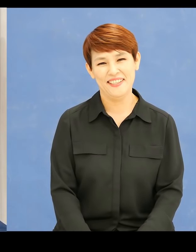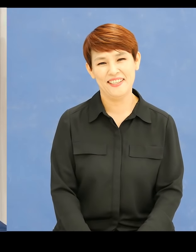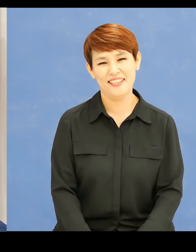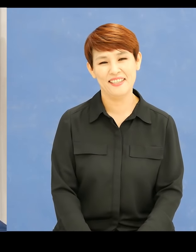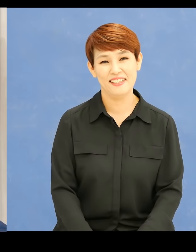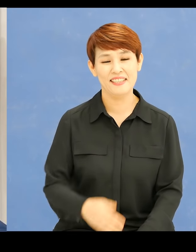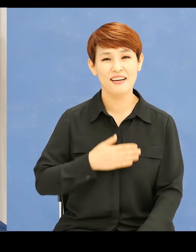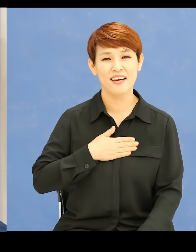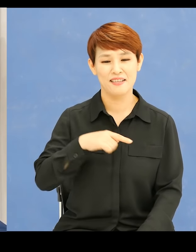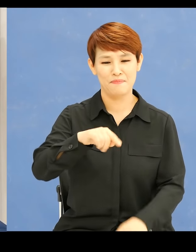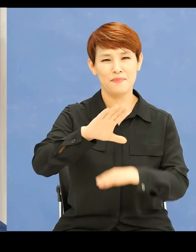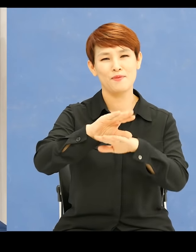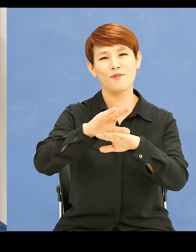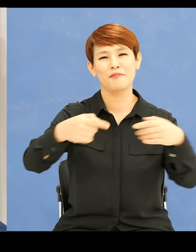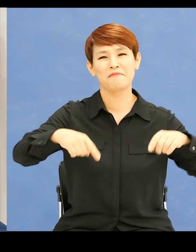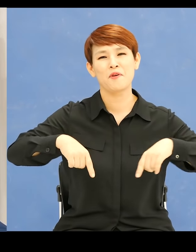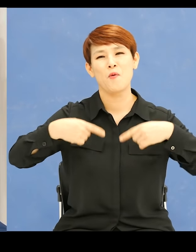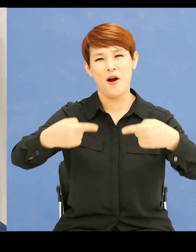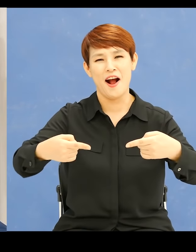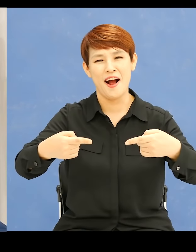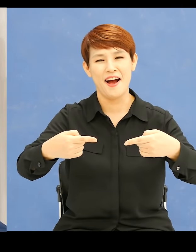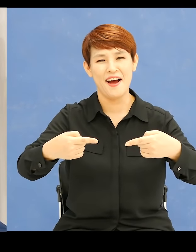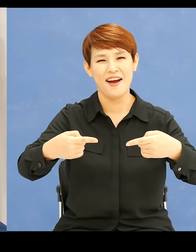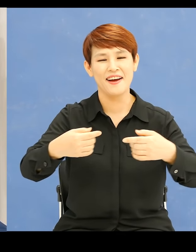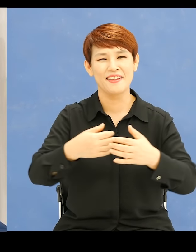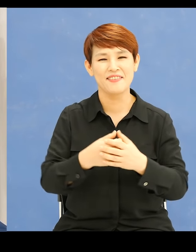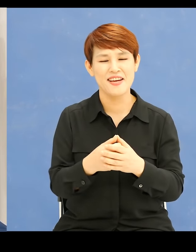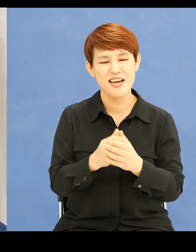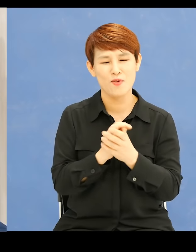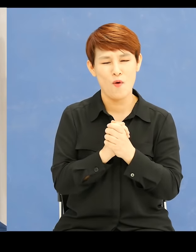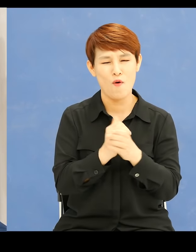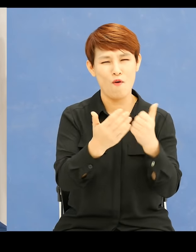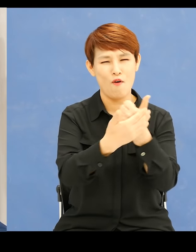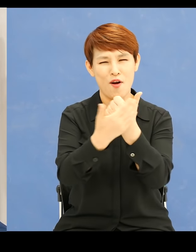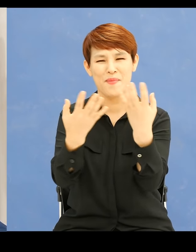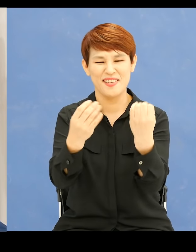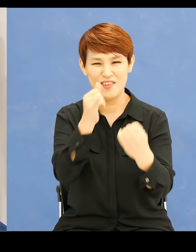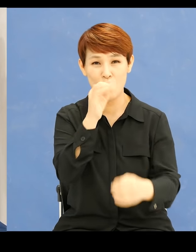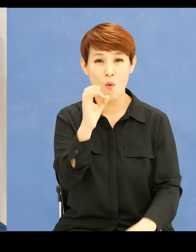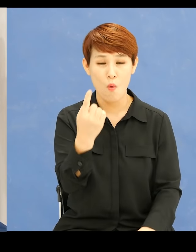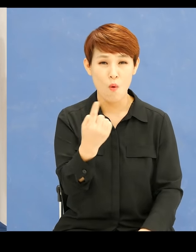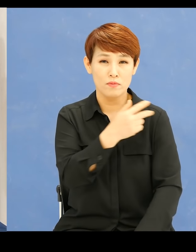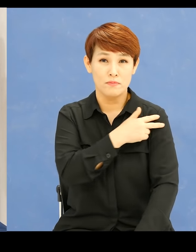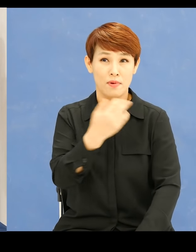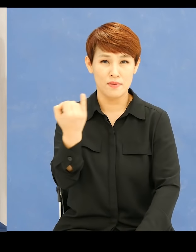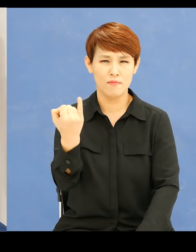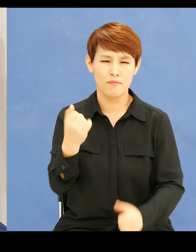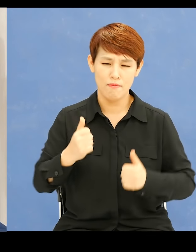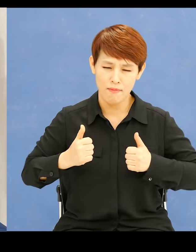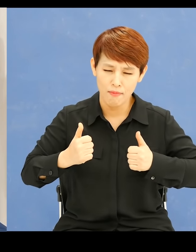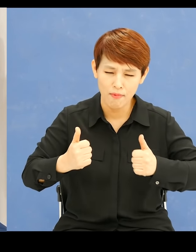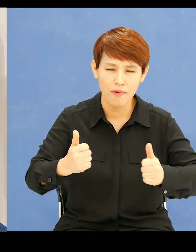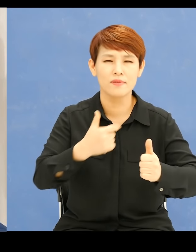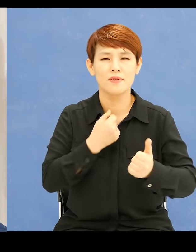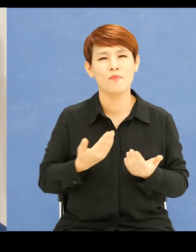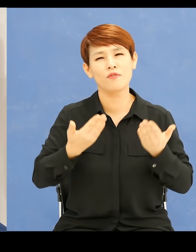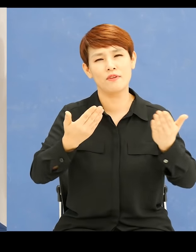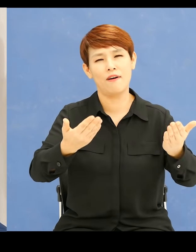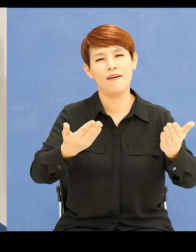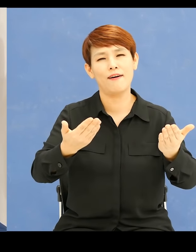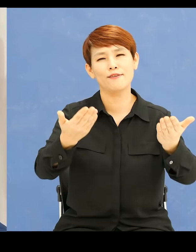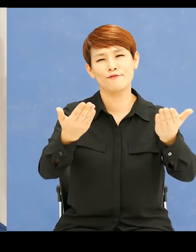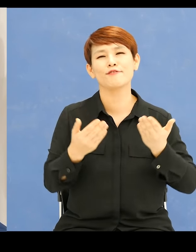지금 뭐 제가 새롭게 하셔서 나온다고 기도해 주시는 분들이 많고요. 네네. 또 오윤아 집사님이 교회에서 굉장히 열심히 또